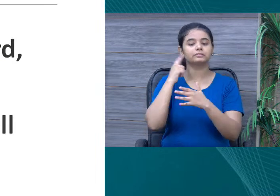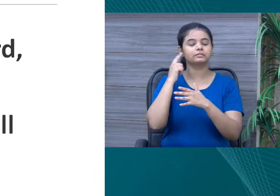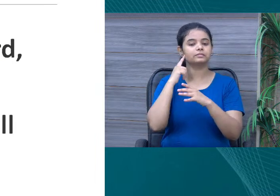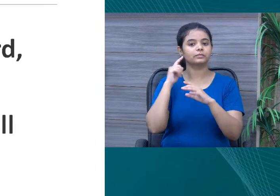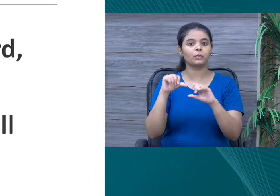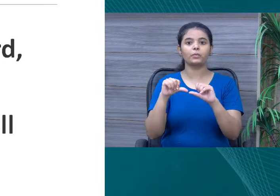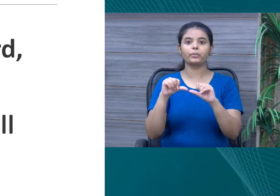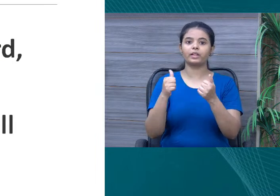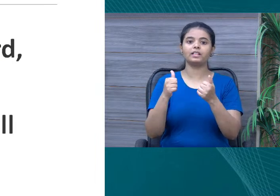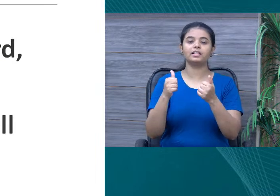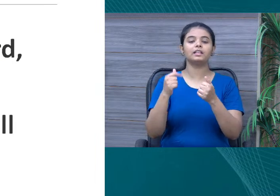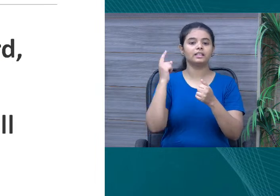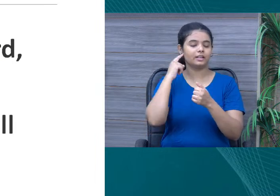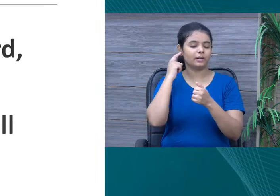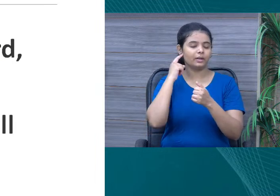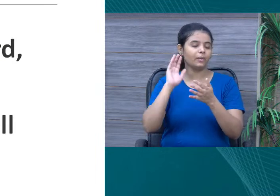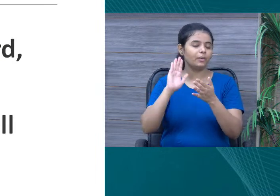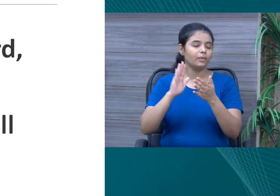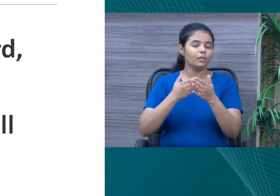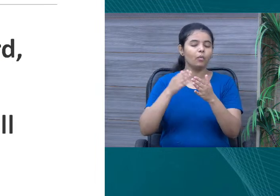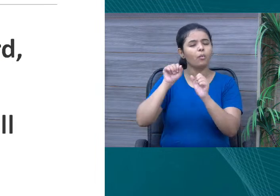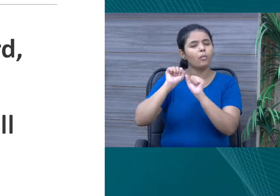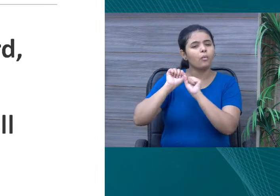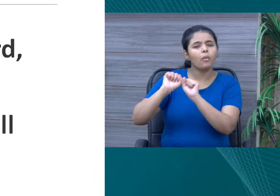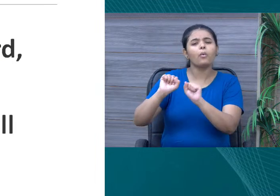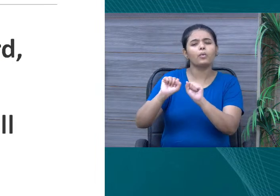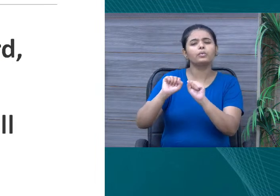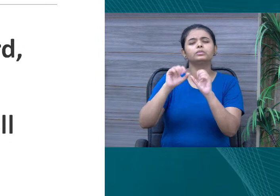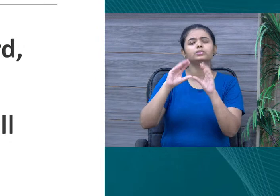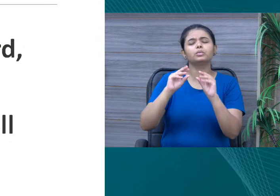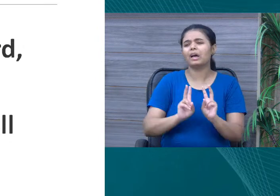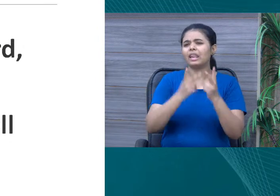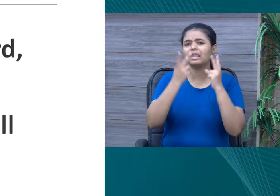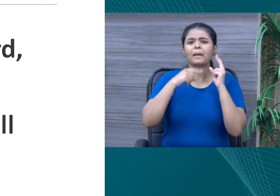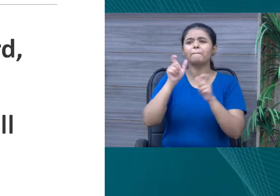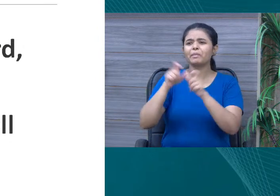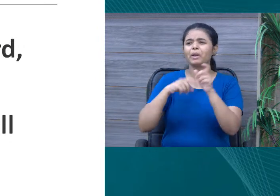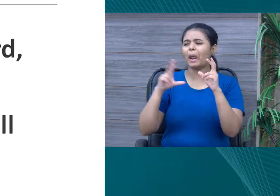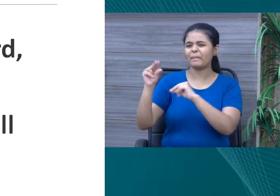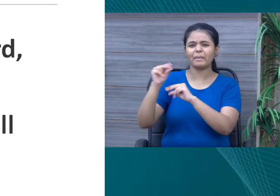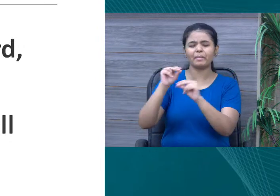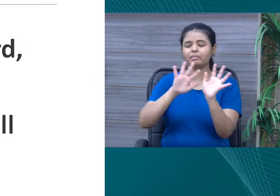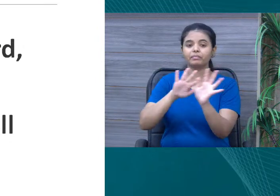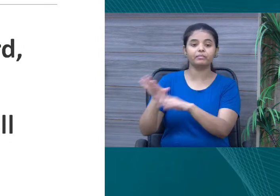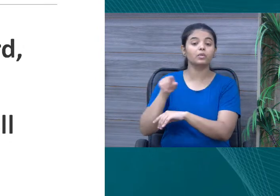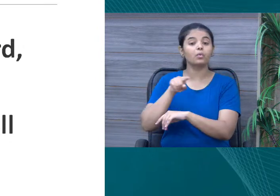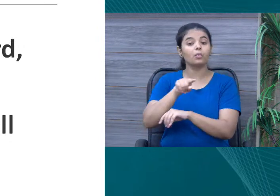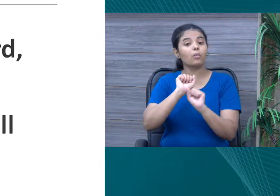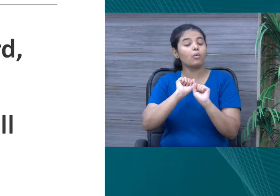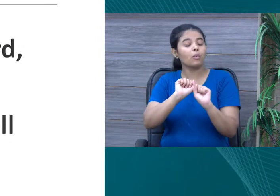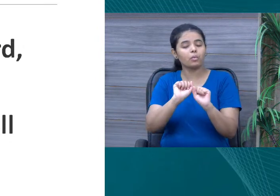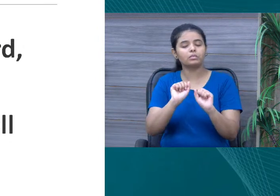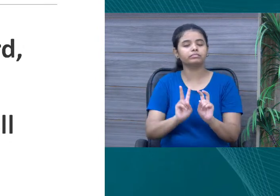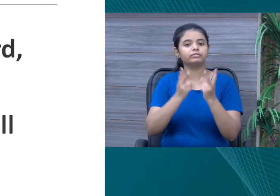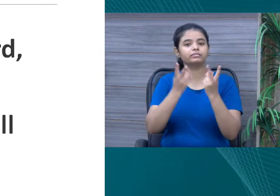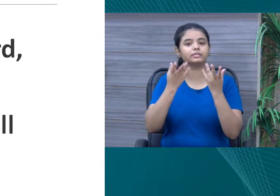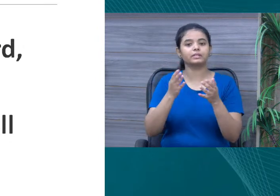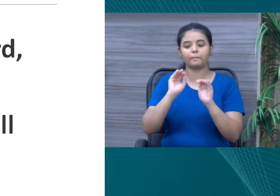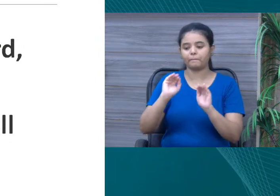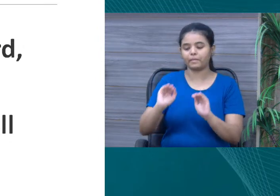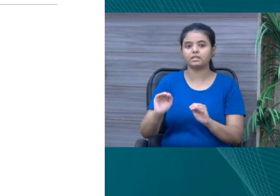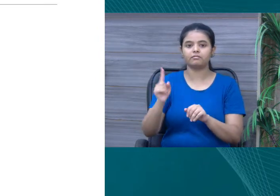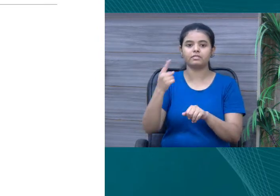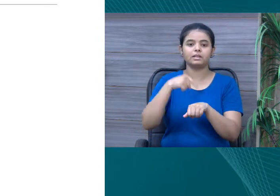दोबारा सुन सकते हैं. बहुत अच्छी से एक मीठी से एक डिफरेंट सा एक्सपीरियंस बच्चे को इस पूरे पोएम के अंदर नजर